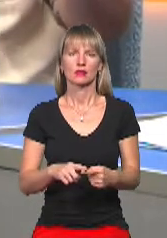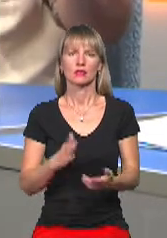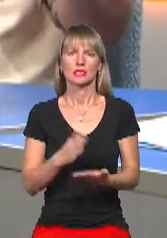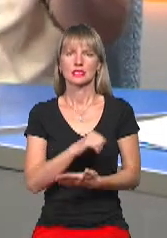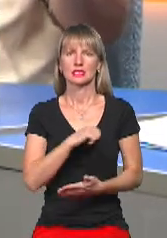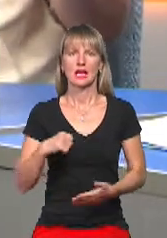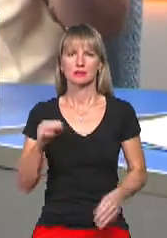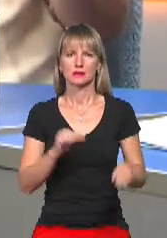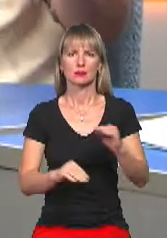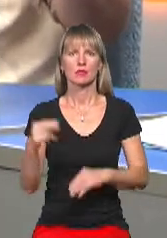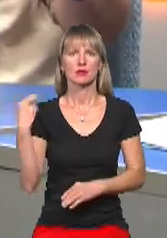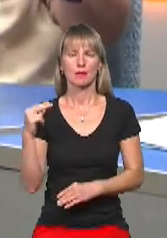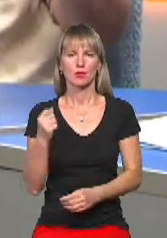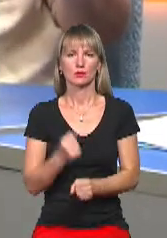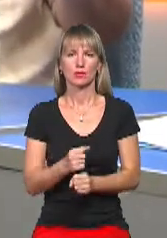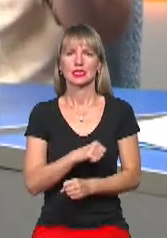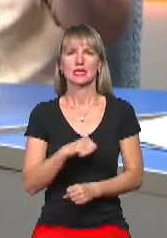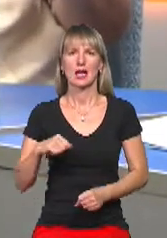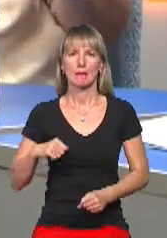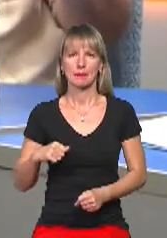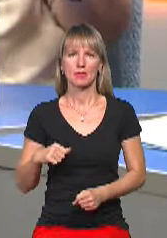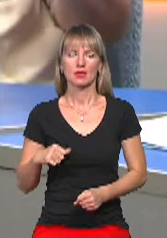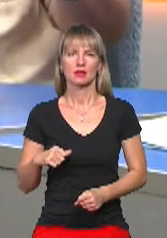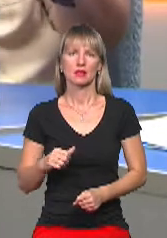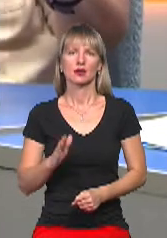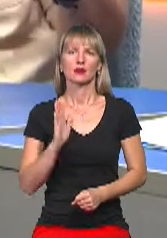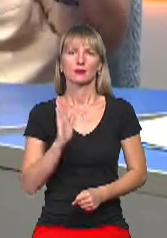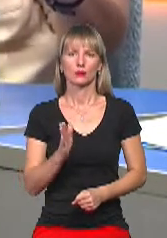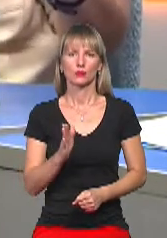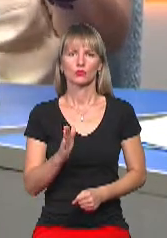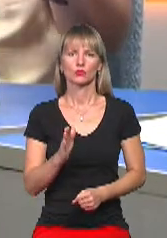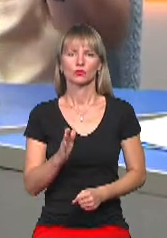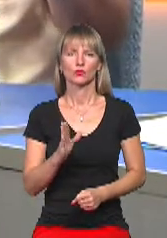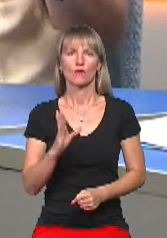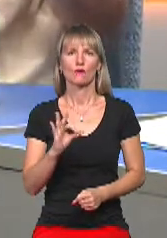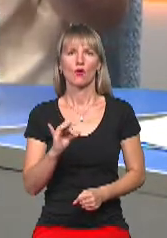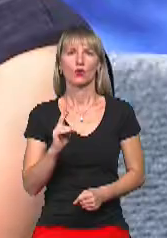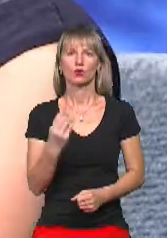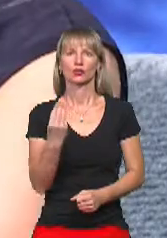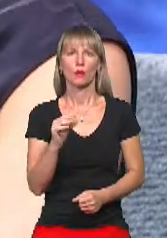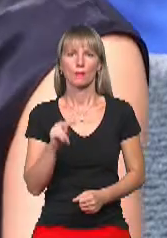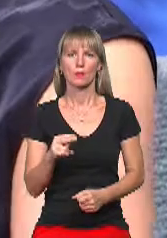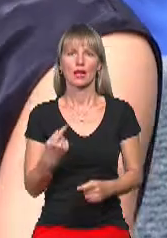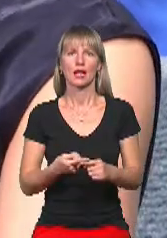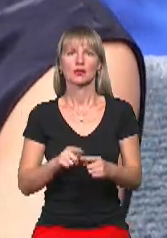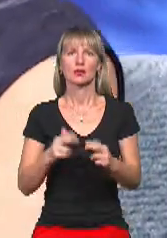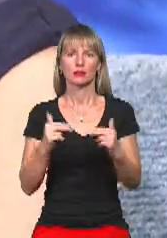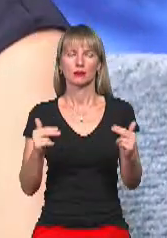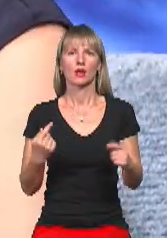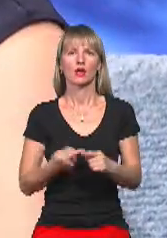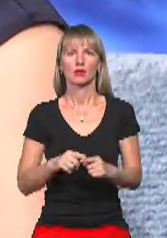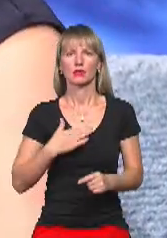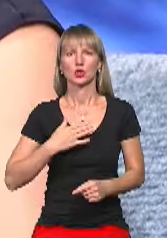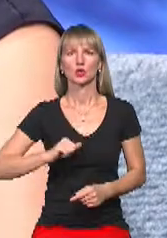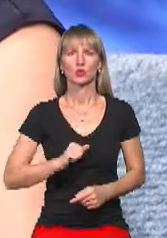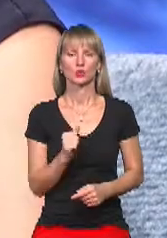собирают сами, вот в Запорожье сейчас вот, будет воркшоп. Вот. Ну, это сейв Днепро, это наши